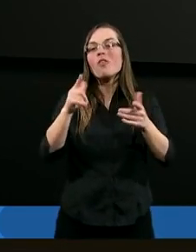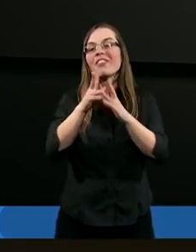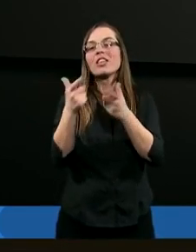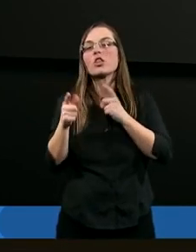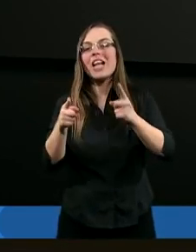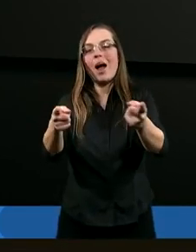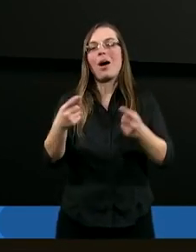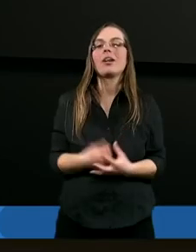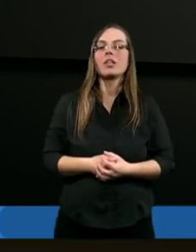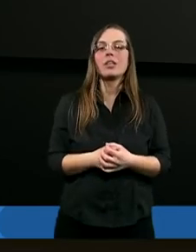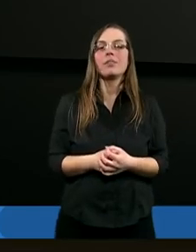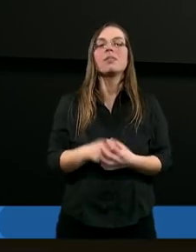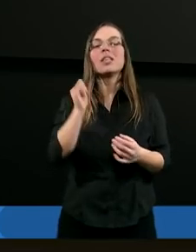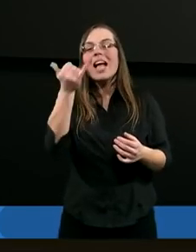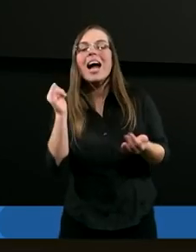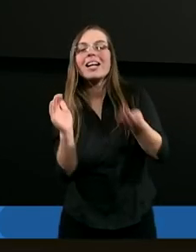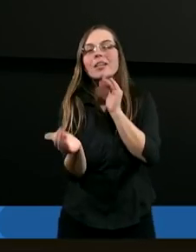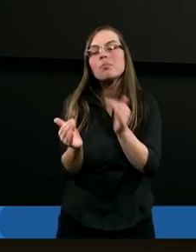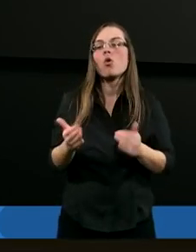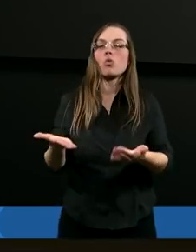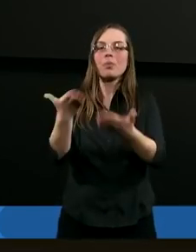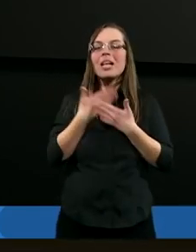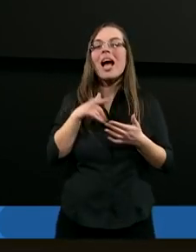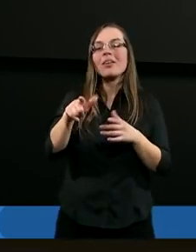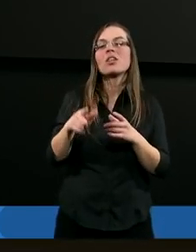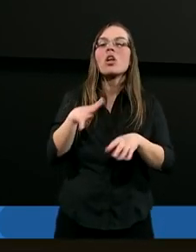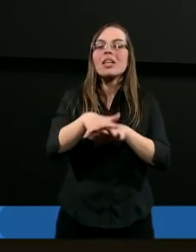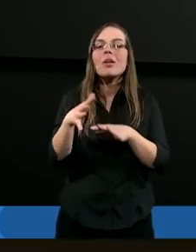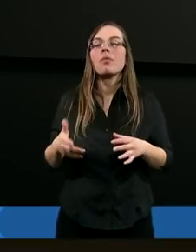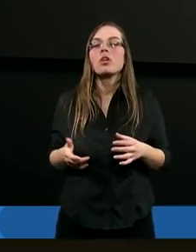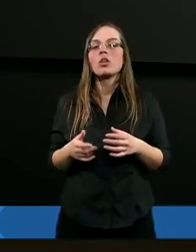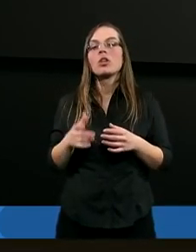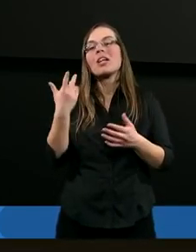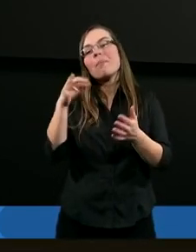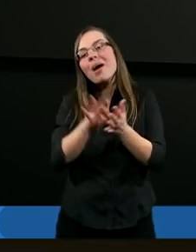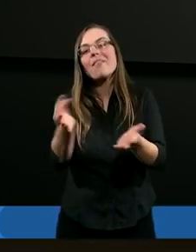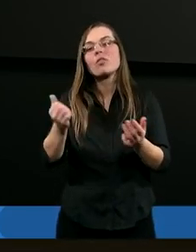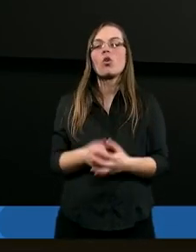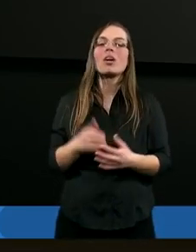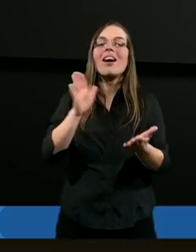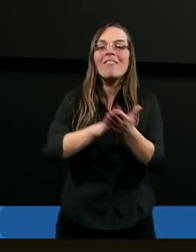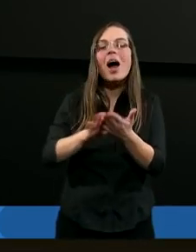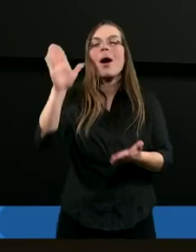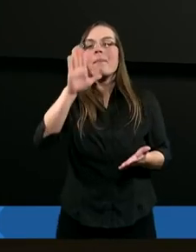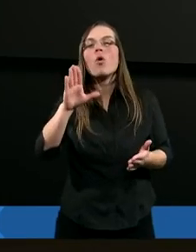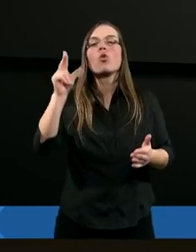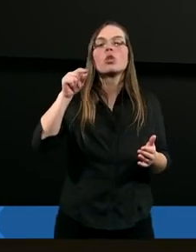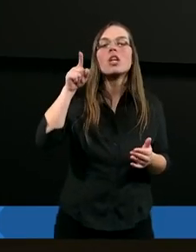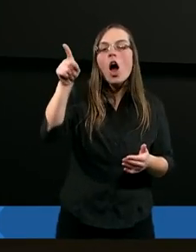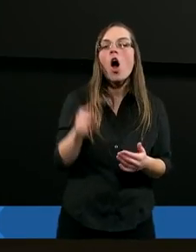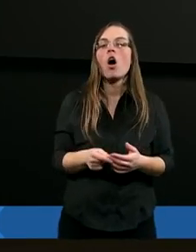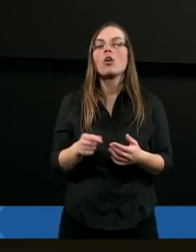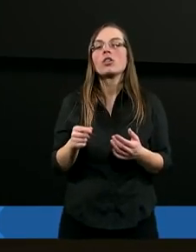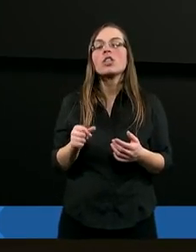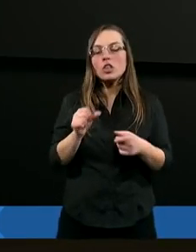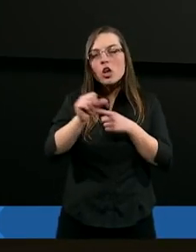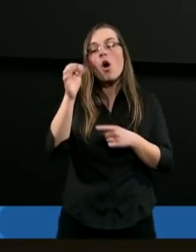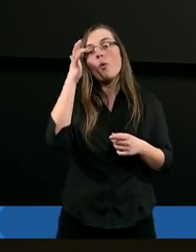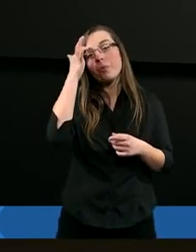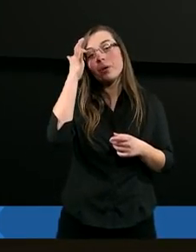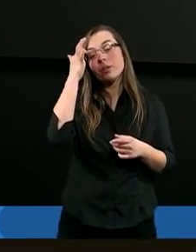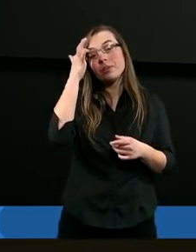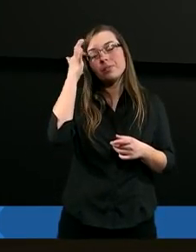ludzie, którzy w jaki sposób dają przystęp temu Duchowi Świętemu. I chwała Bogu, że oni są, nie